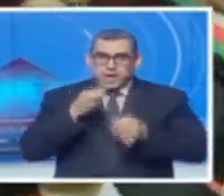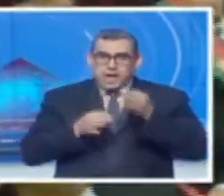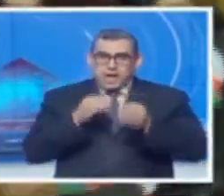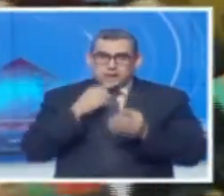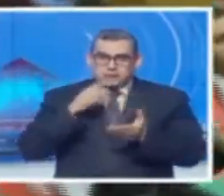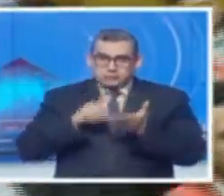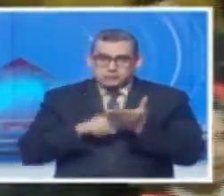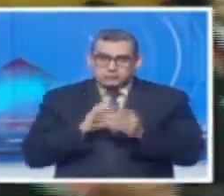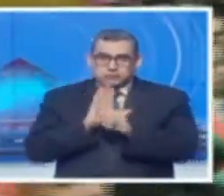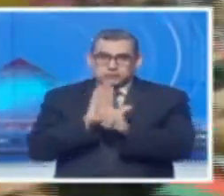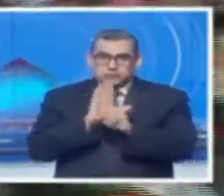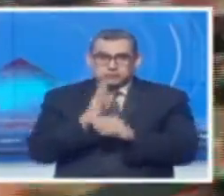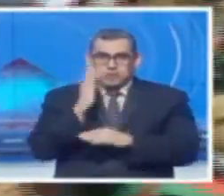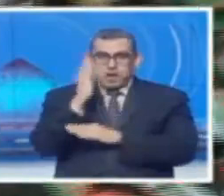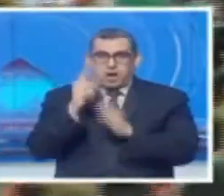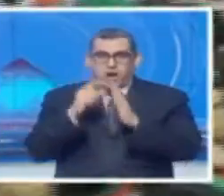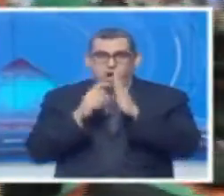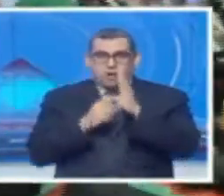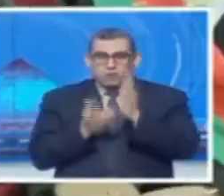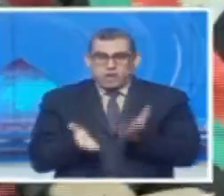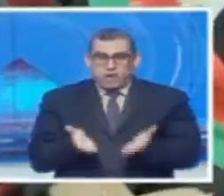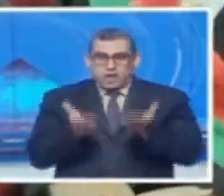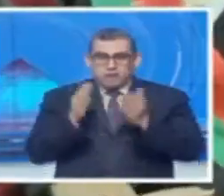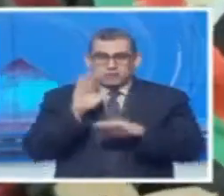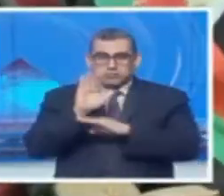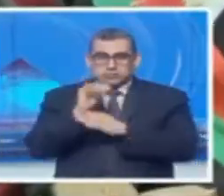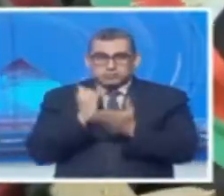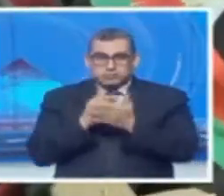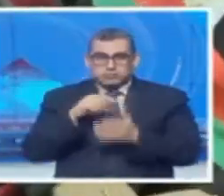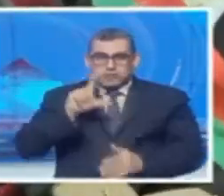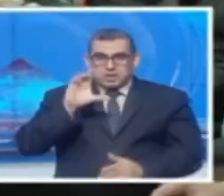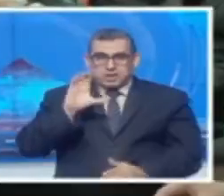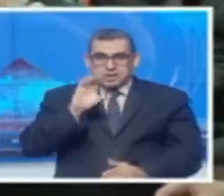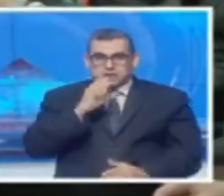لإقامة دعائم دولة القانون تحت قيادة